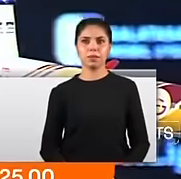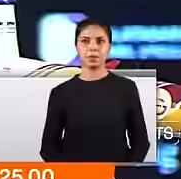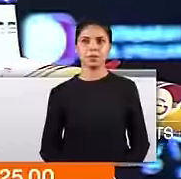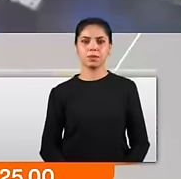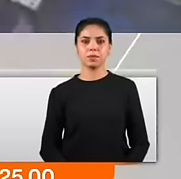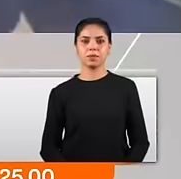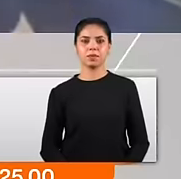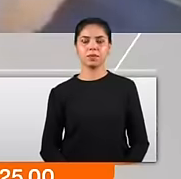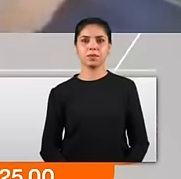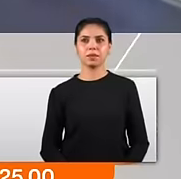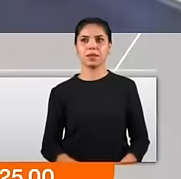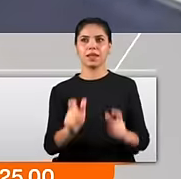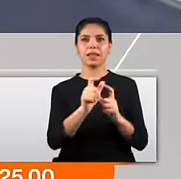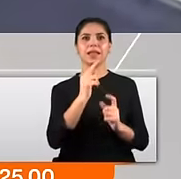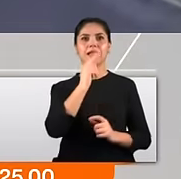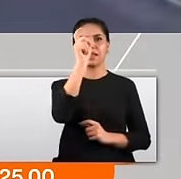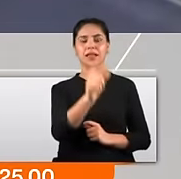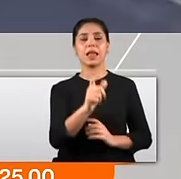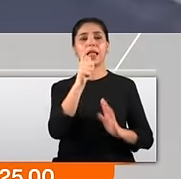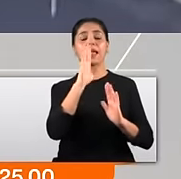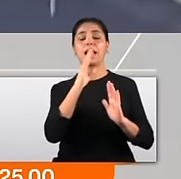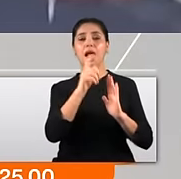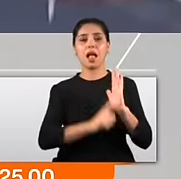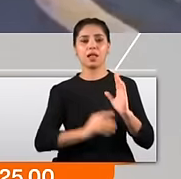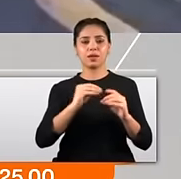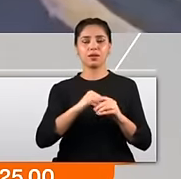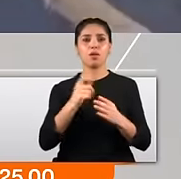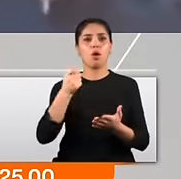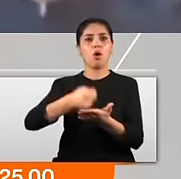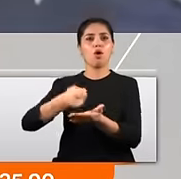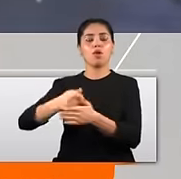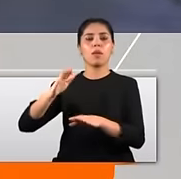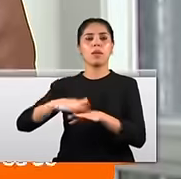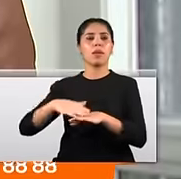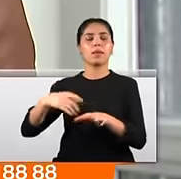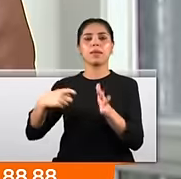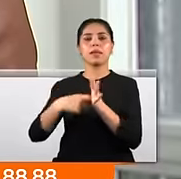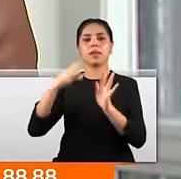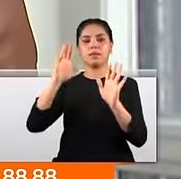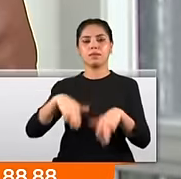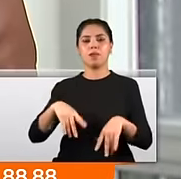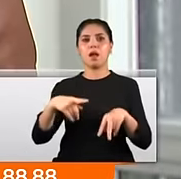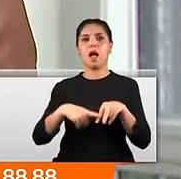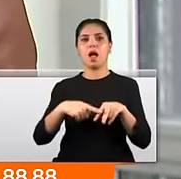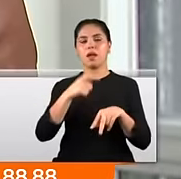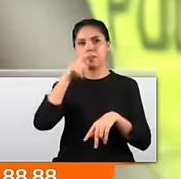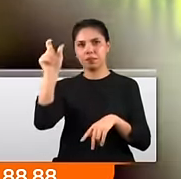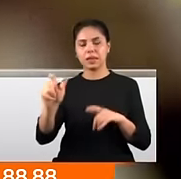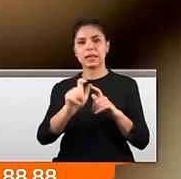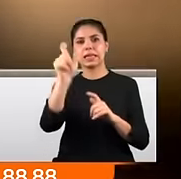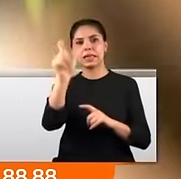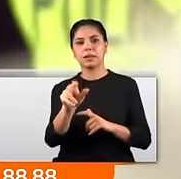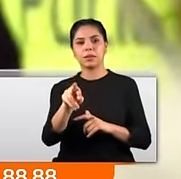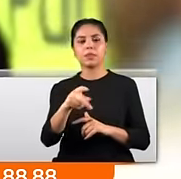Haberim yok. Erzan'ın tuttuğu o kağıtta ödeme yaptığı isimler de vardı. Öyle ki Ayhan Akman, Semih Kaya